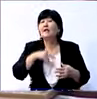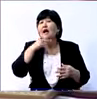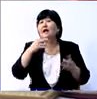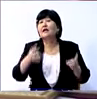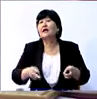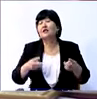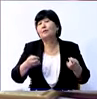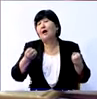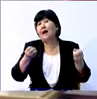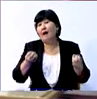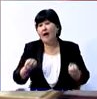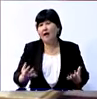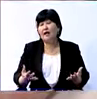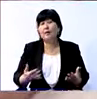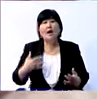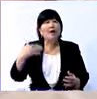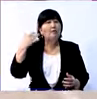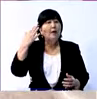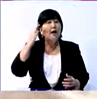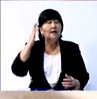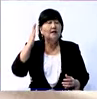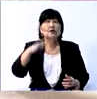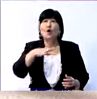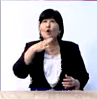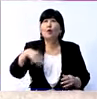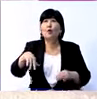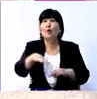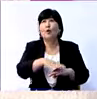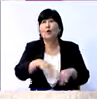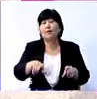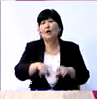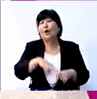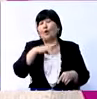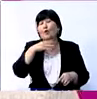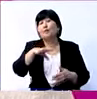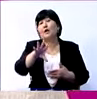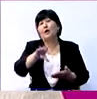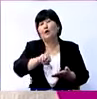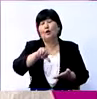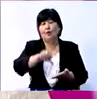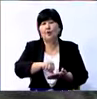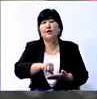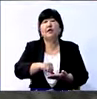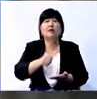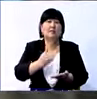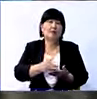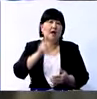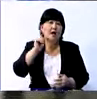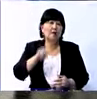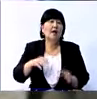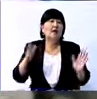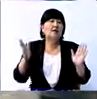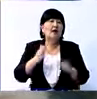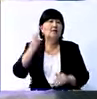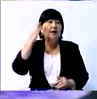кішіпейілділігі, қарапайымдылығы, мақсаттылығы, көпшілдігімен көпке үлгі өнеге бола білді. Табиғи